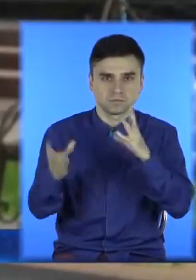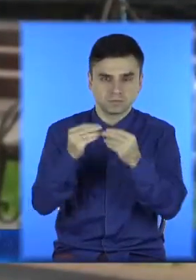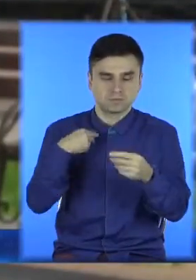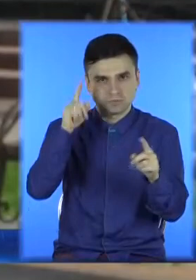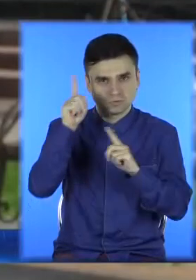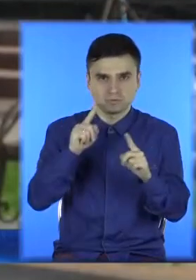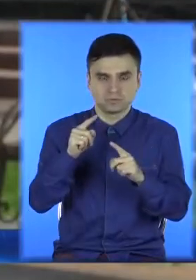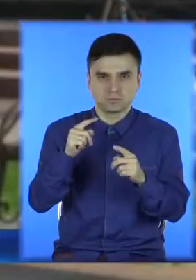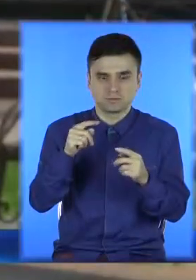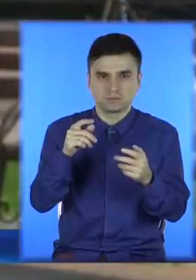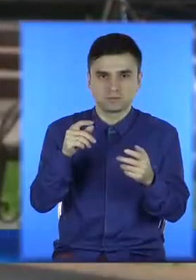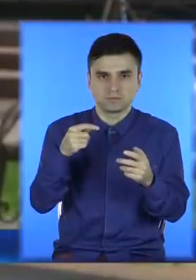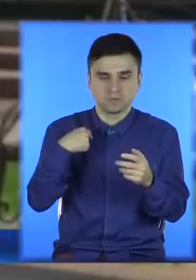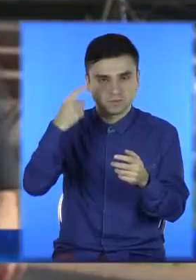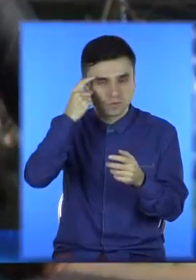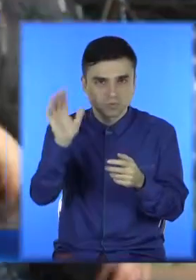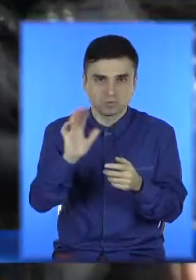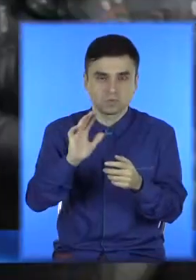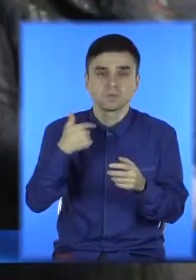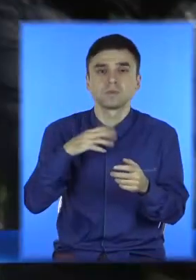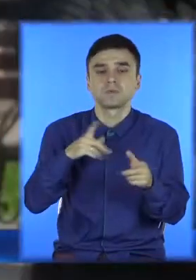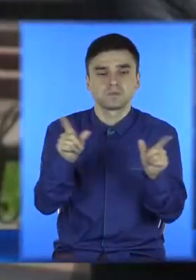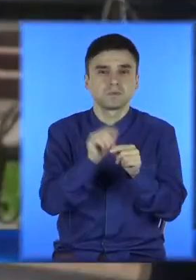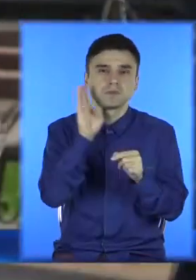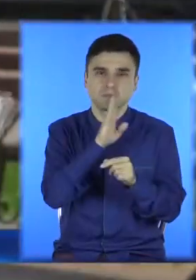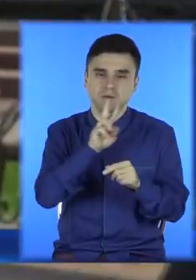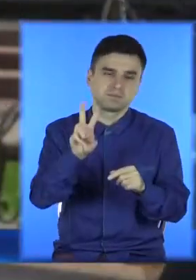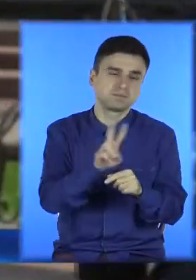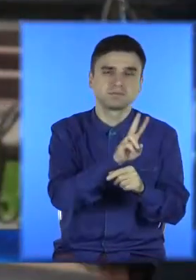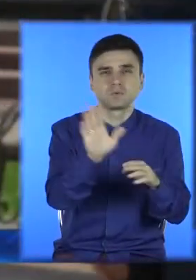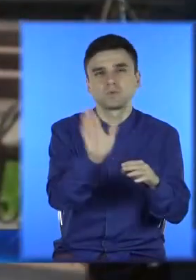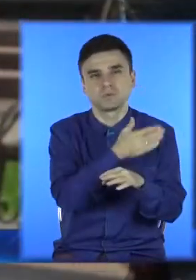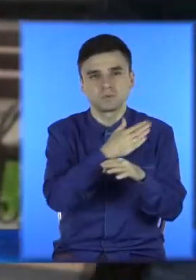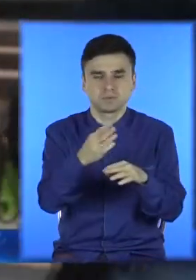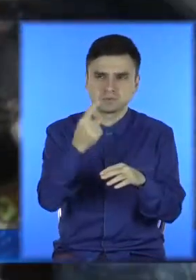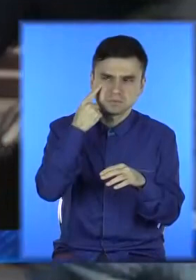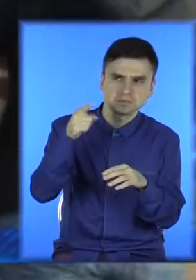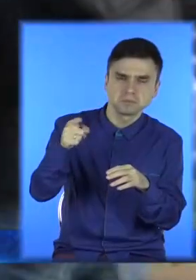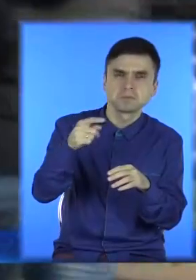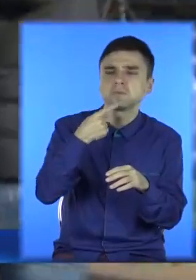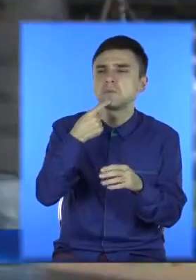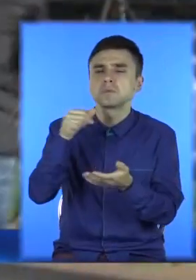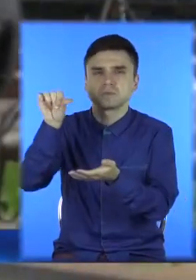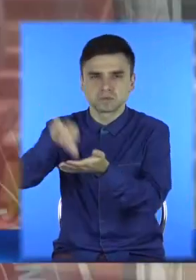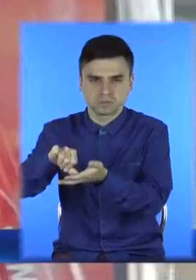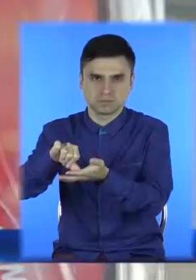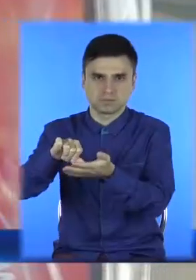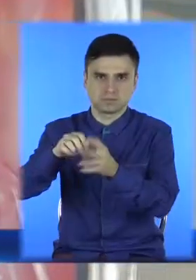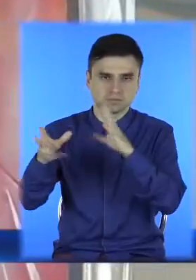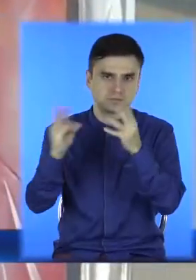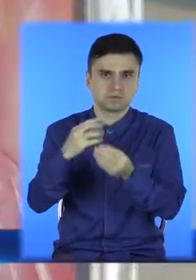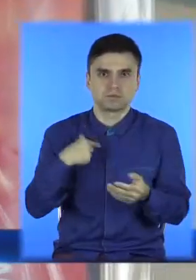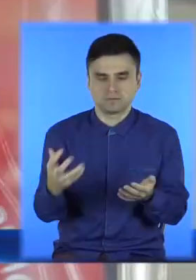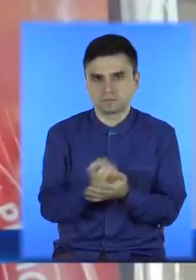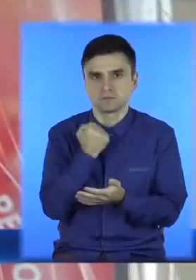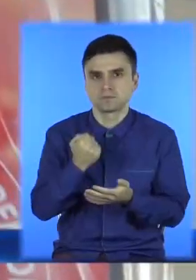по місту, дивимося такий захід і вирішили прийняти участь, і я переможець цього конкурсу. В Кривому